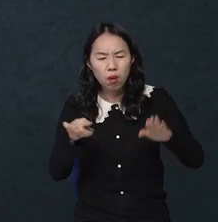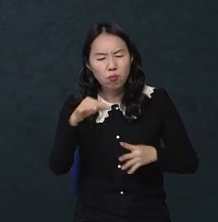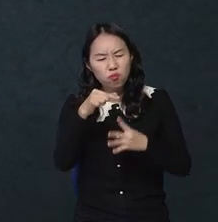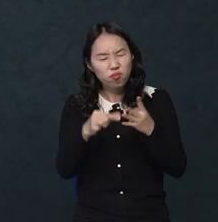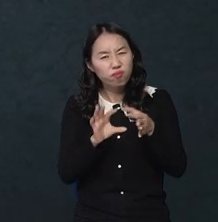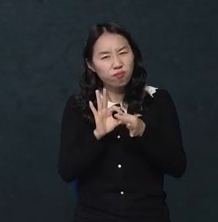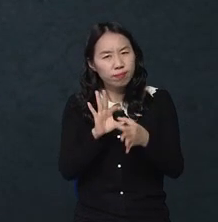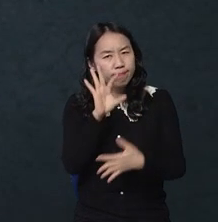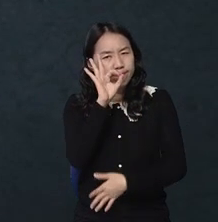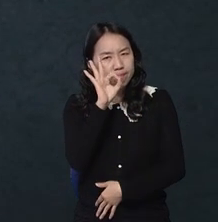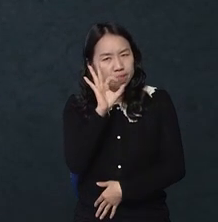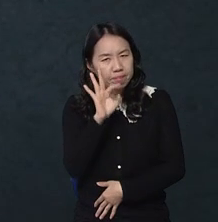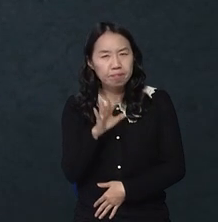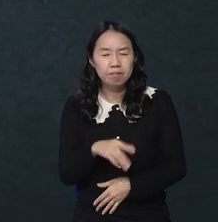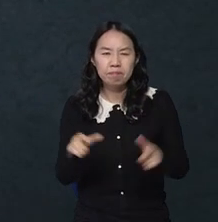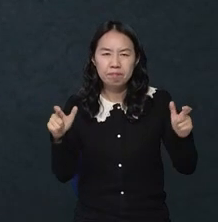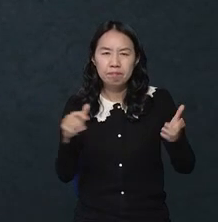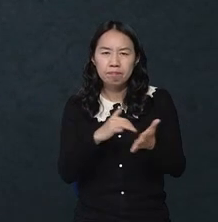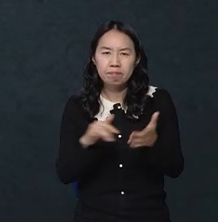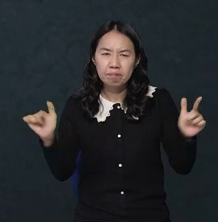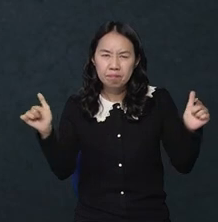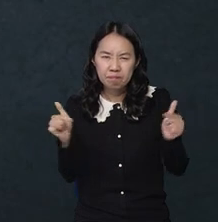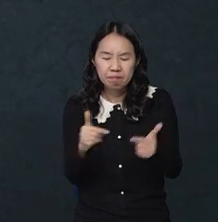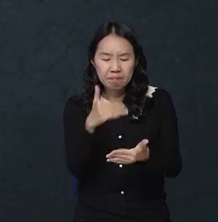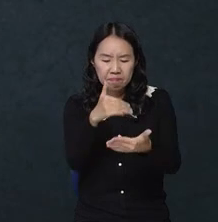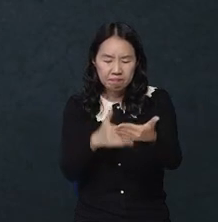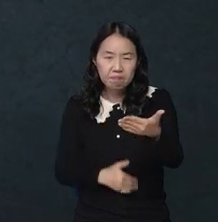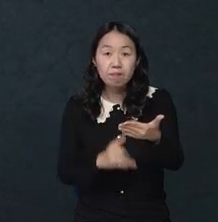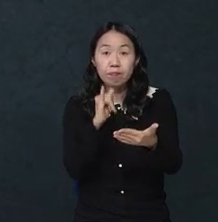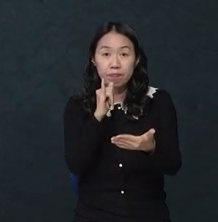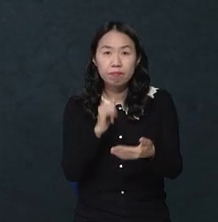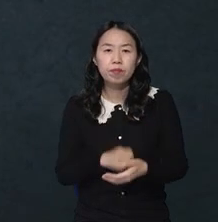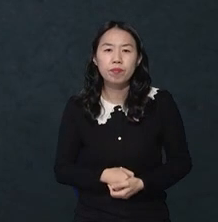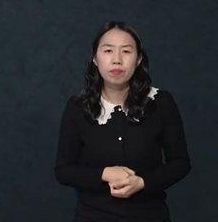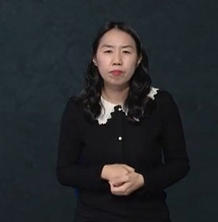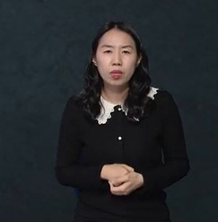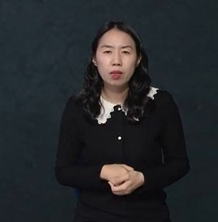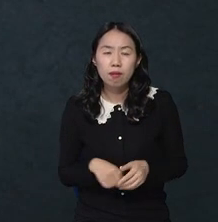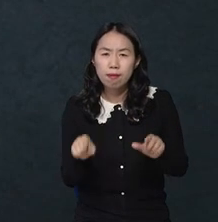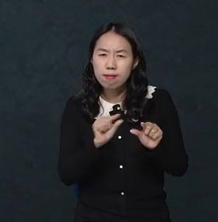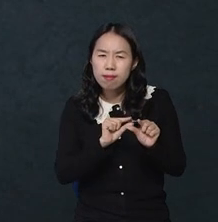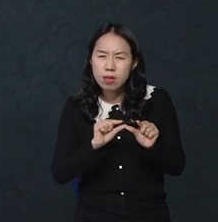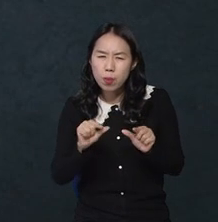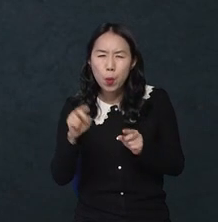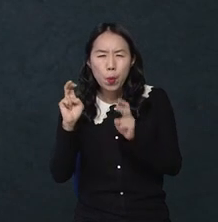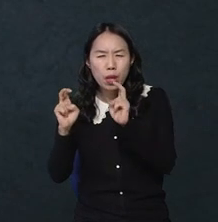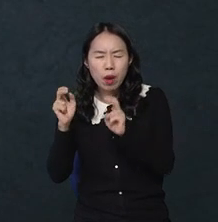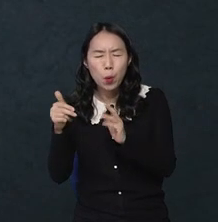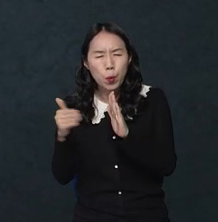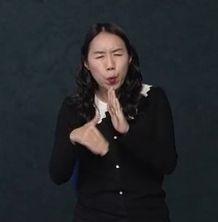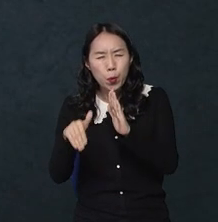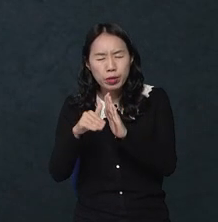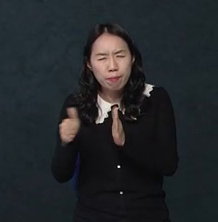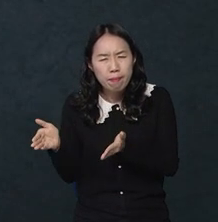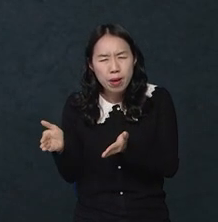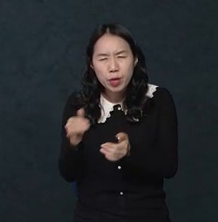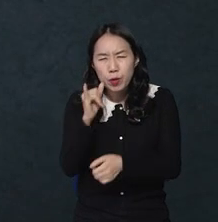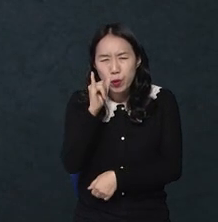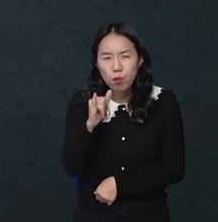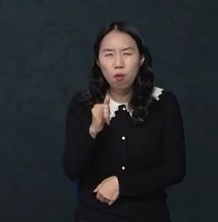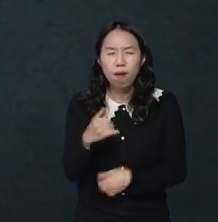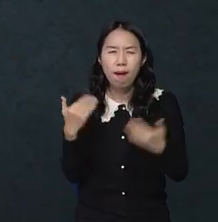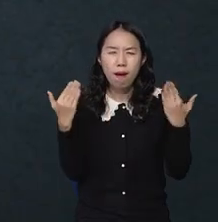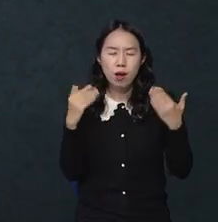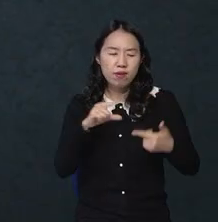없고 지역 소멸이 가속화될 것이란 내용이 적혀 있습니다. 특히 일부 출연 회사가 공립화 여론을 조성하고